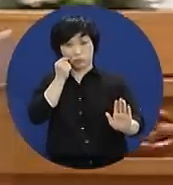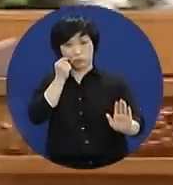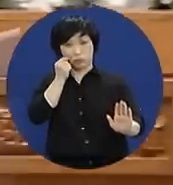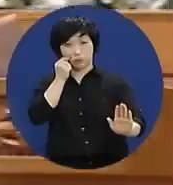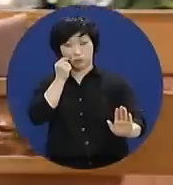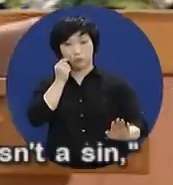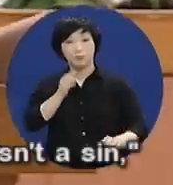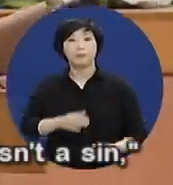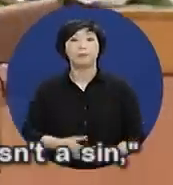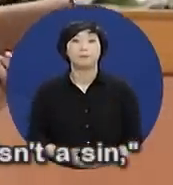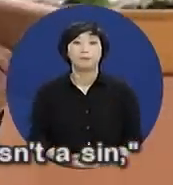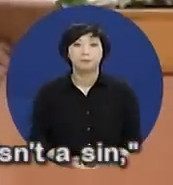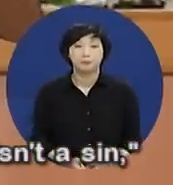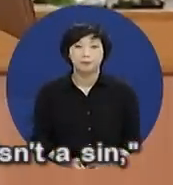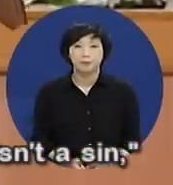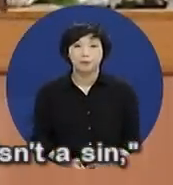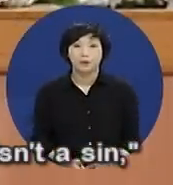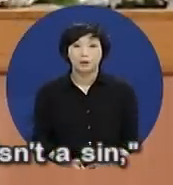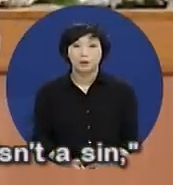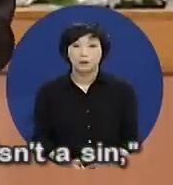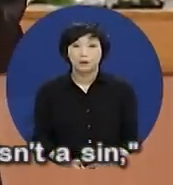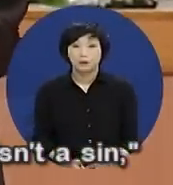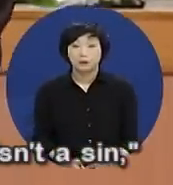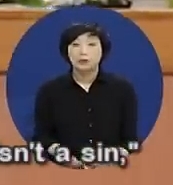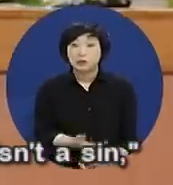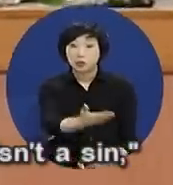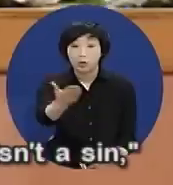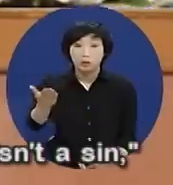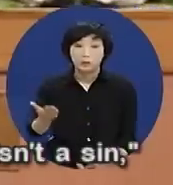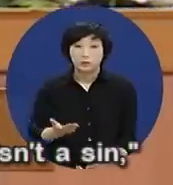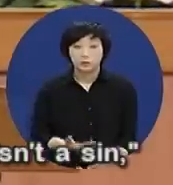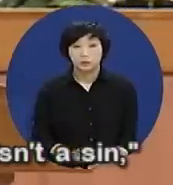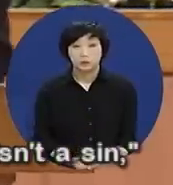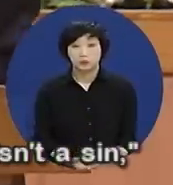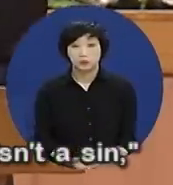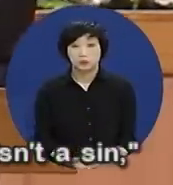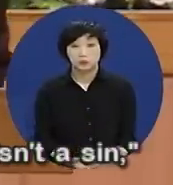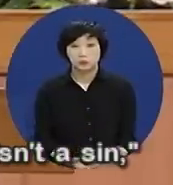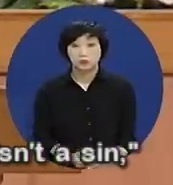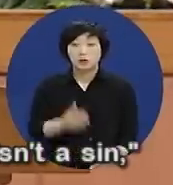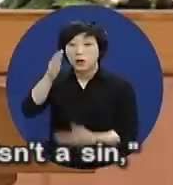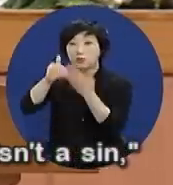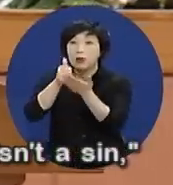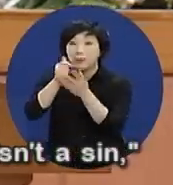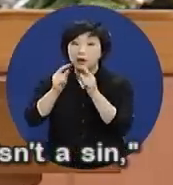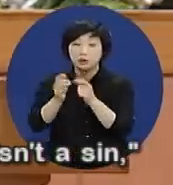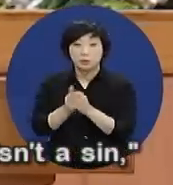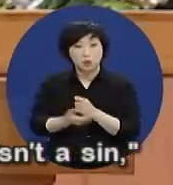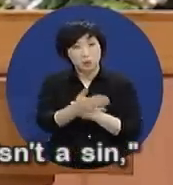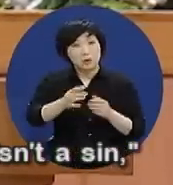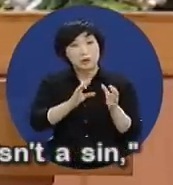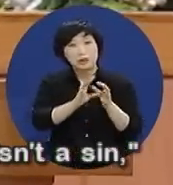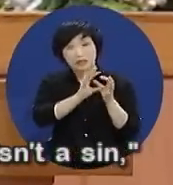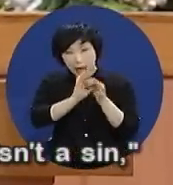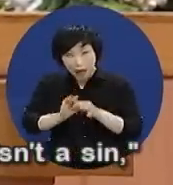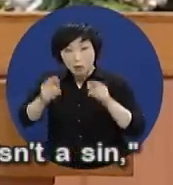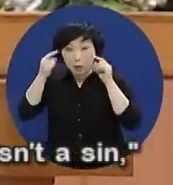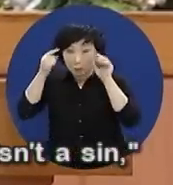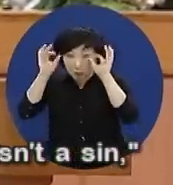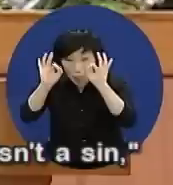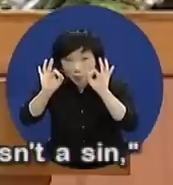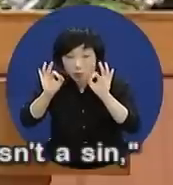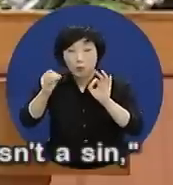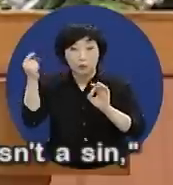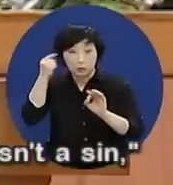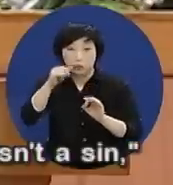同意はできません皆さんが神様の言葉をたくさん聞いていながら